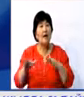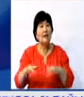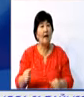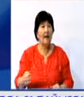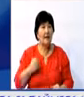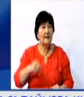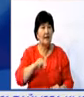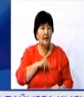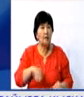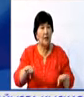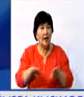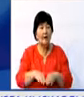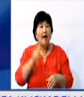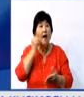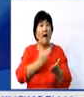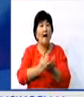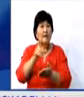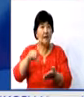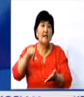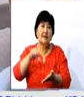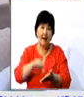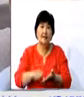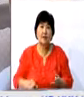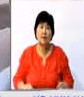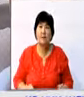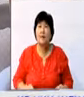әскери қызметкерлерімен қатар ардагерлер де қатысты.